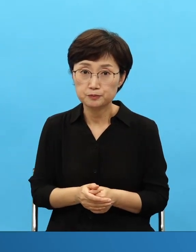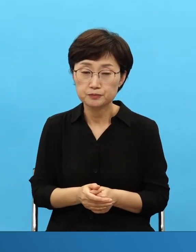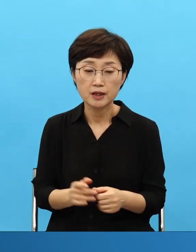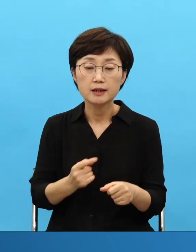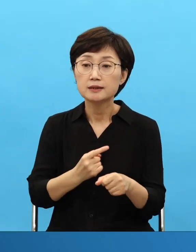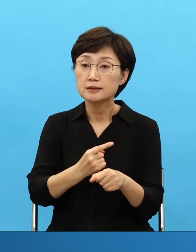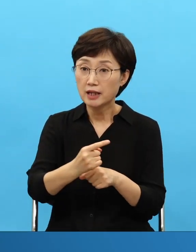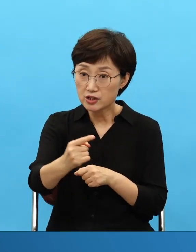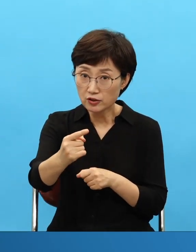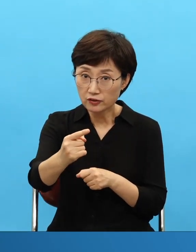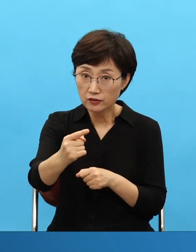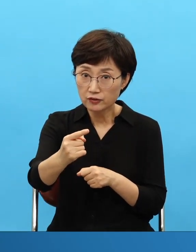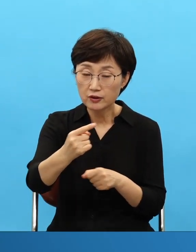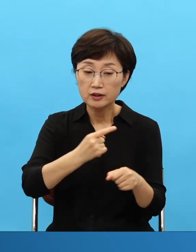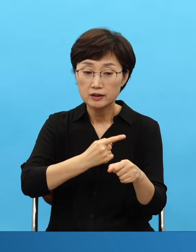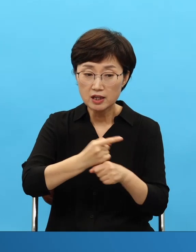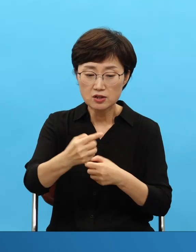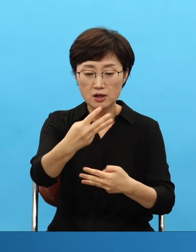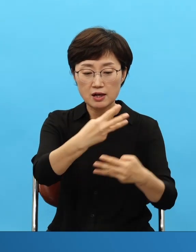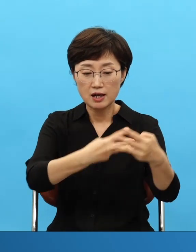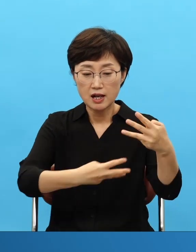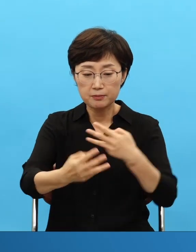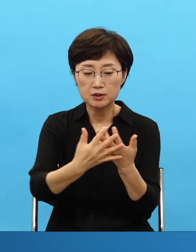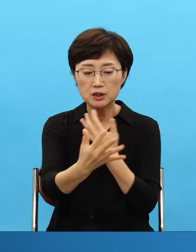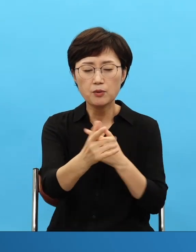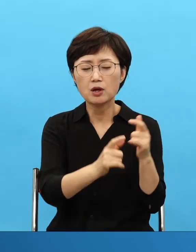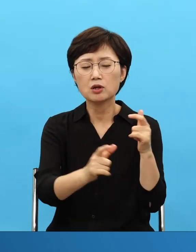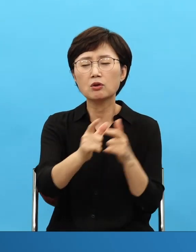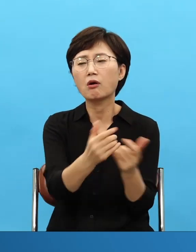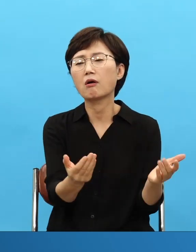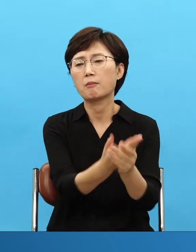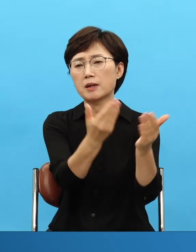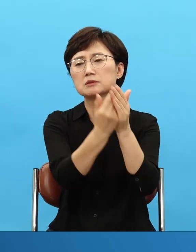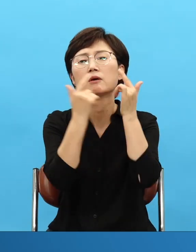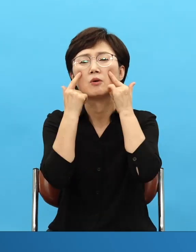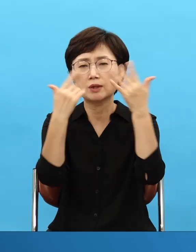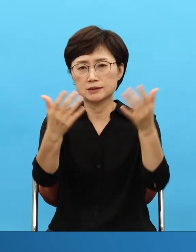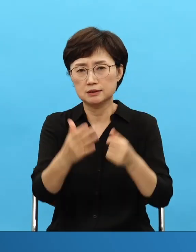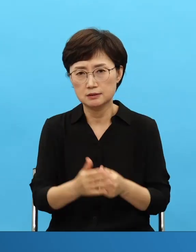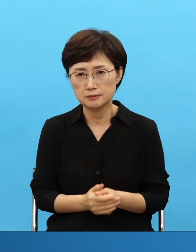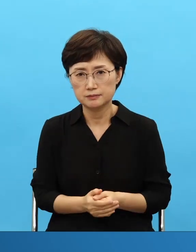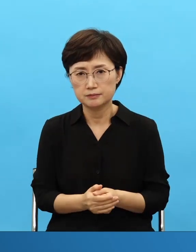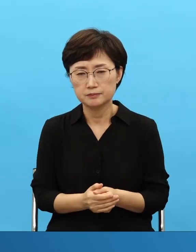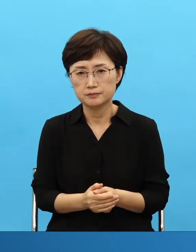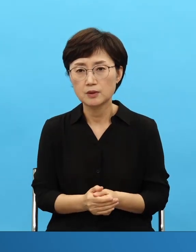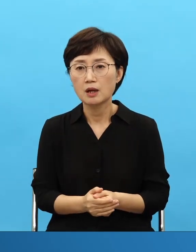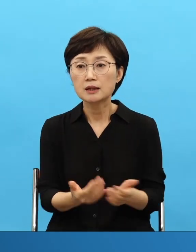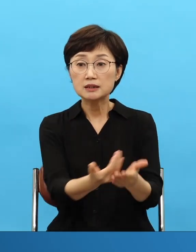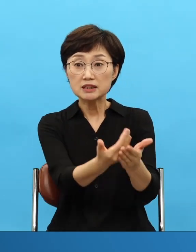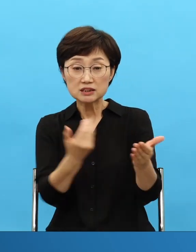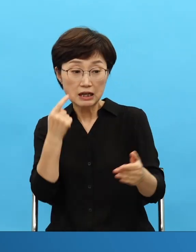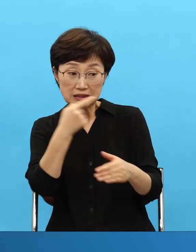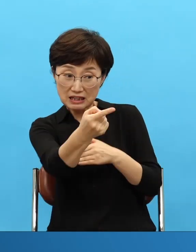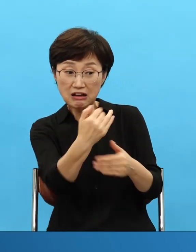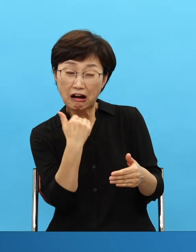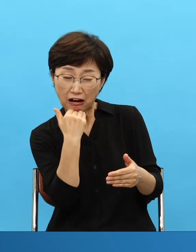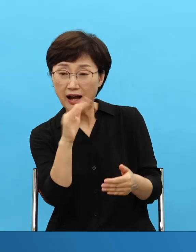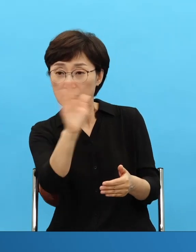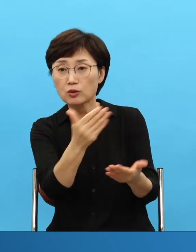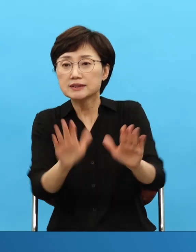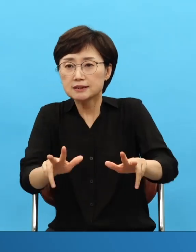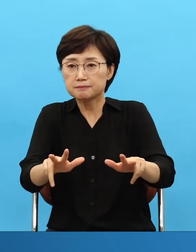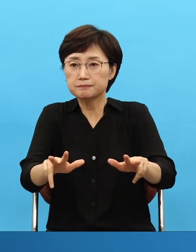렘넌트 운동이 일어나게 될 겁니다. Next year, an even greater and bigger remnant movement will 그 arise. 이전에 오늘